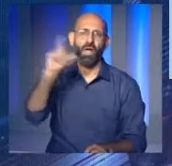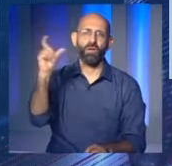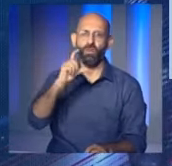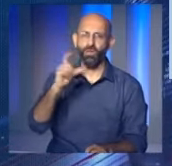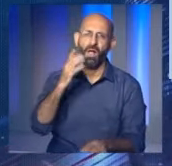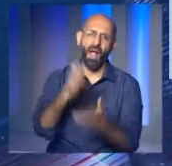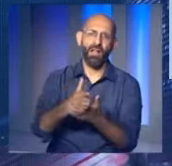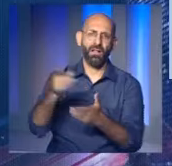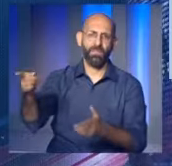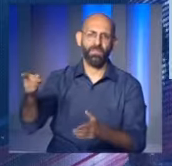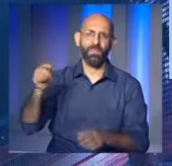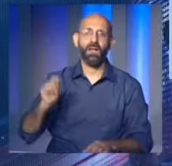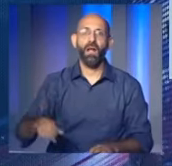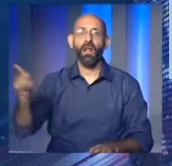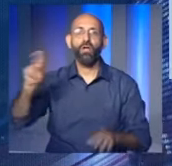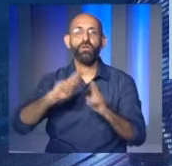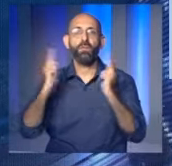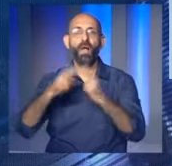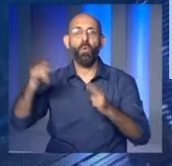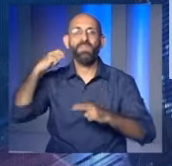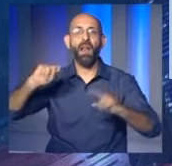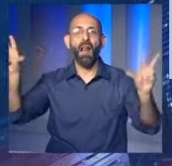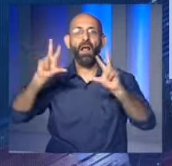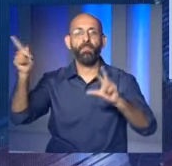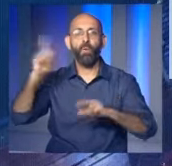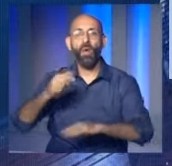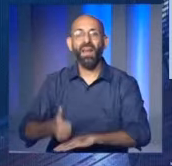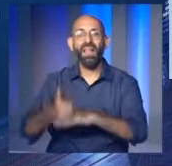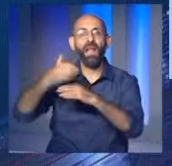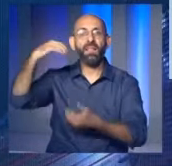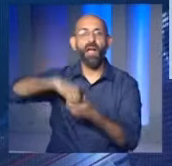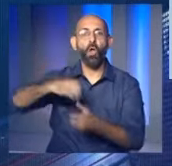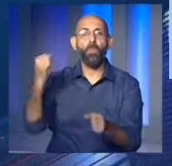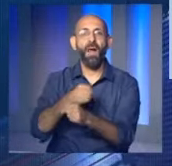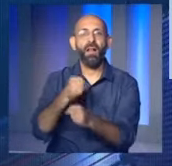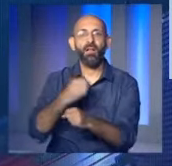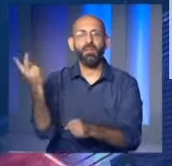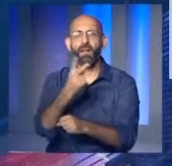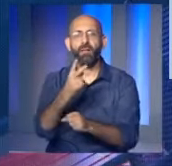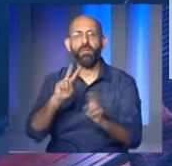الحق الشهري المقدس. وفي هذا الإطار عقد اجتماع مع وزير الإعلام بحضور رئيس الاتحاد العمالي العام شارل